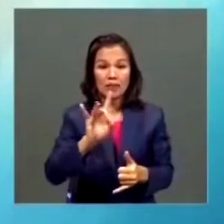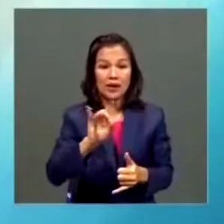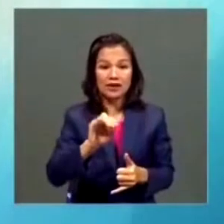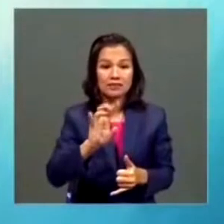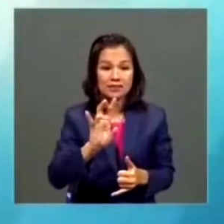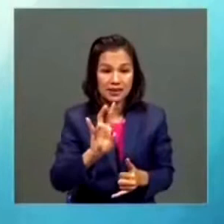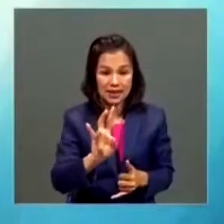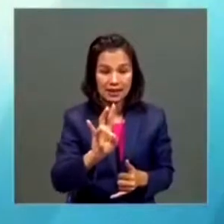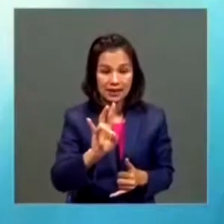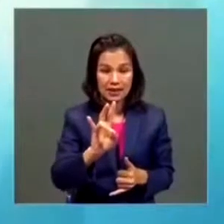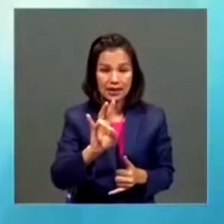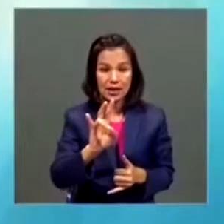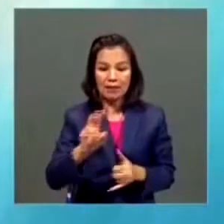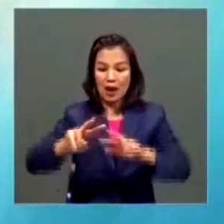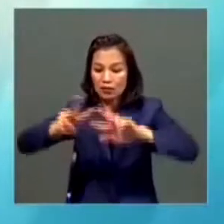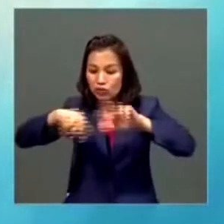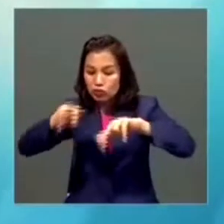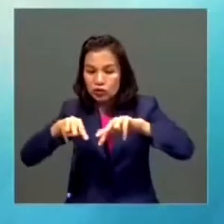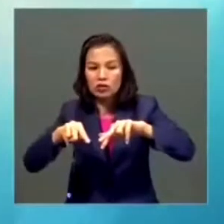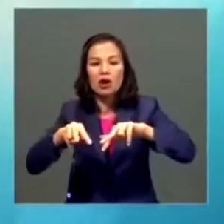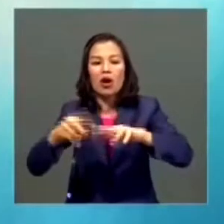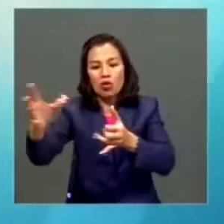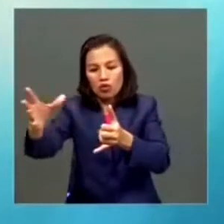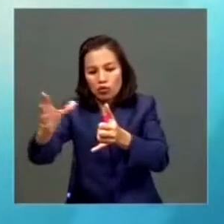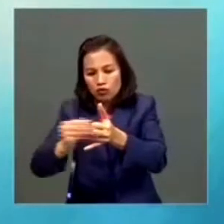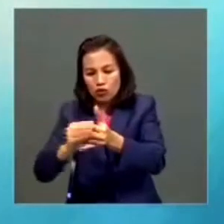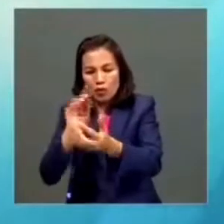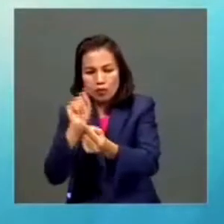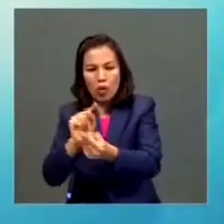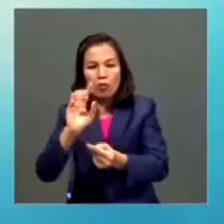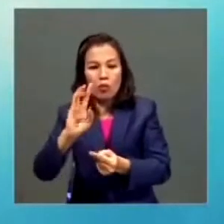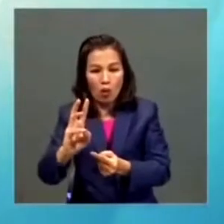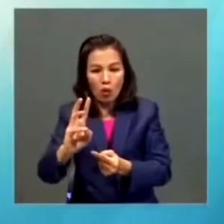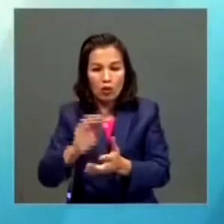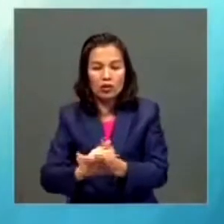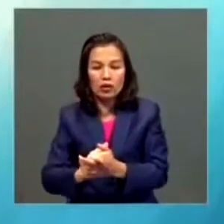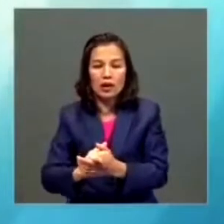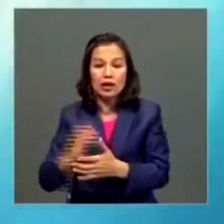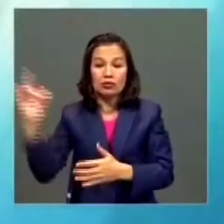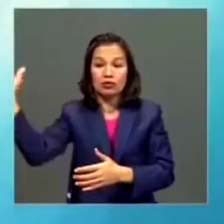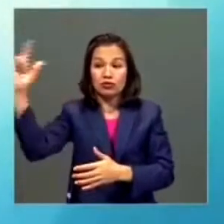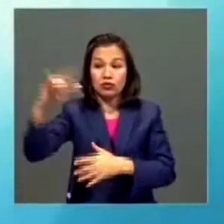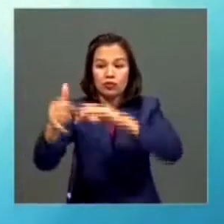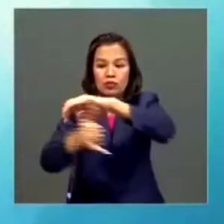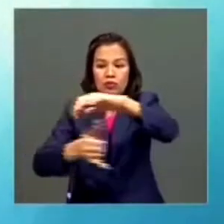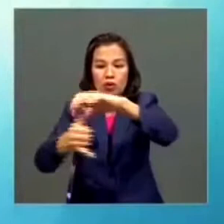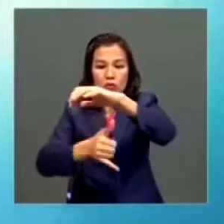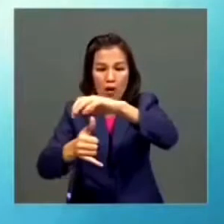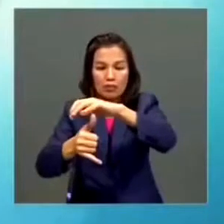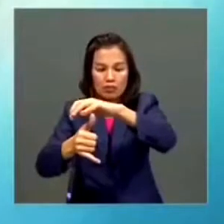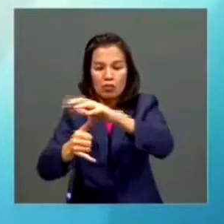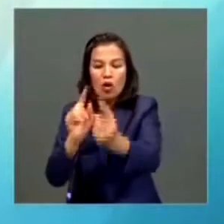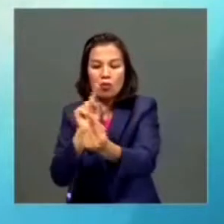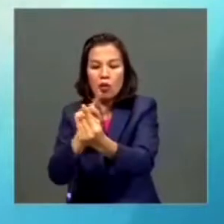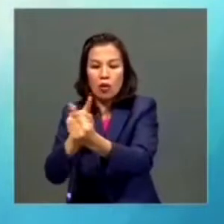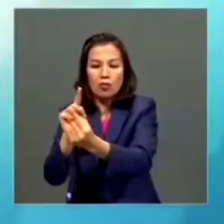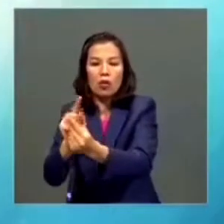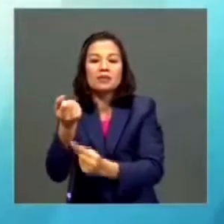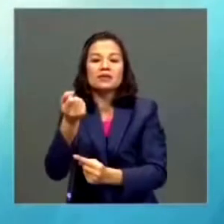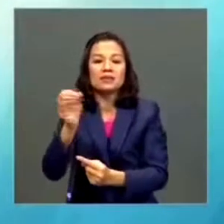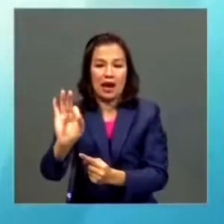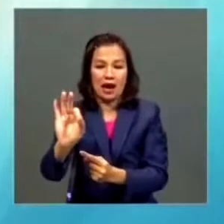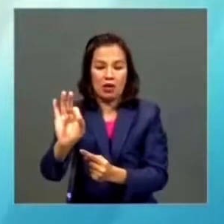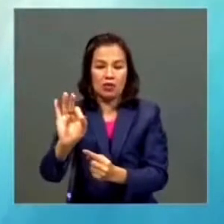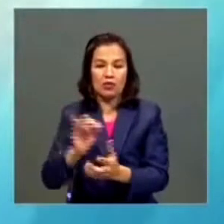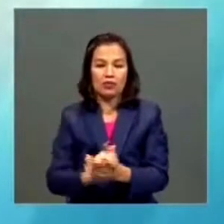187คัดกรองเชิงรุกอยู่ที่6รายนะครับแล้วก็เดินทางจากต่างประเทศ19นะครับตอนนี้ก็จะเห็น